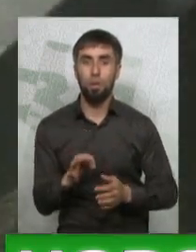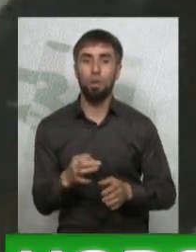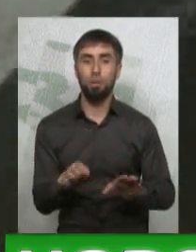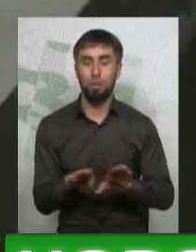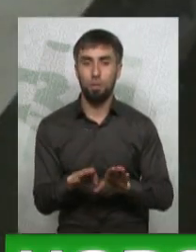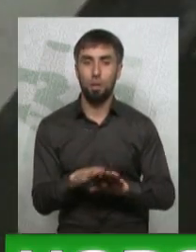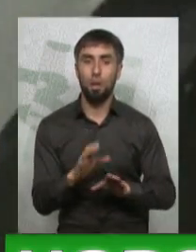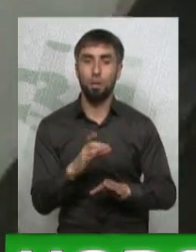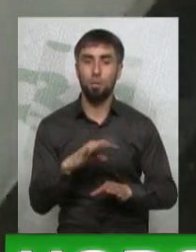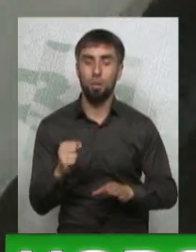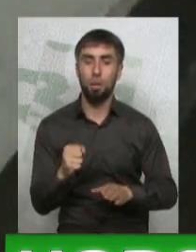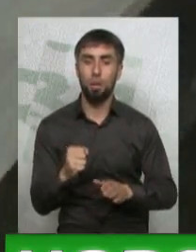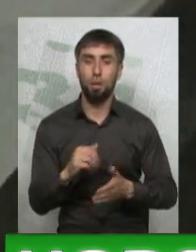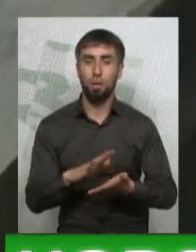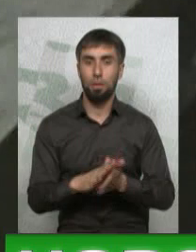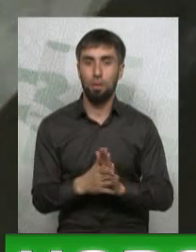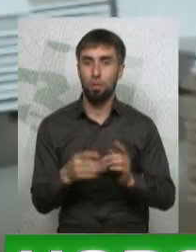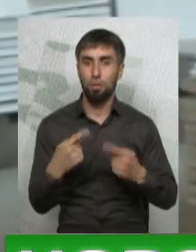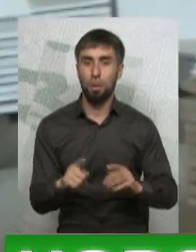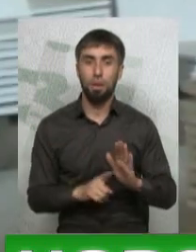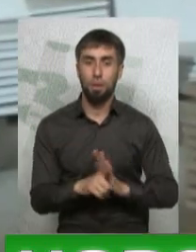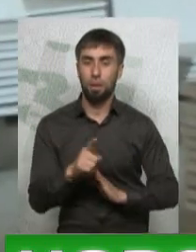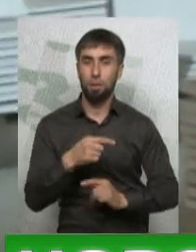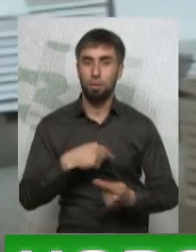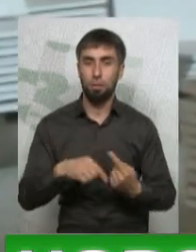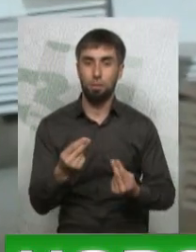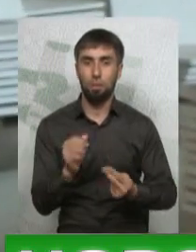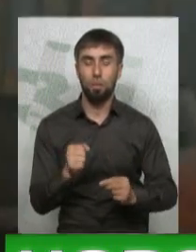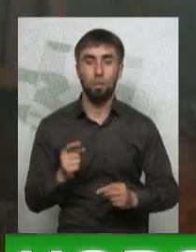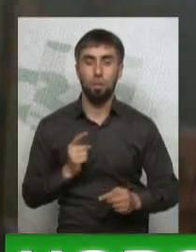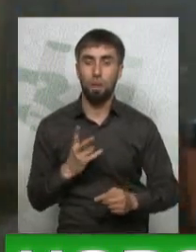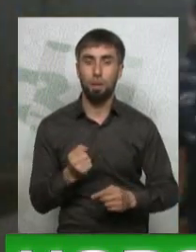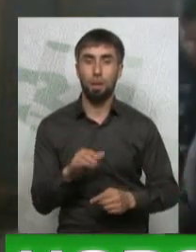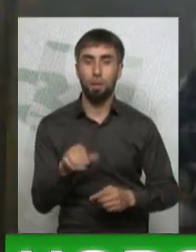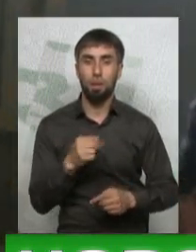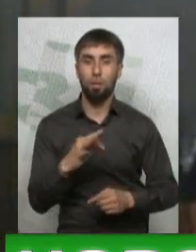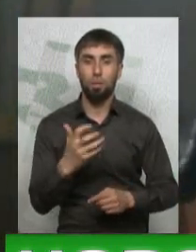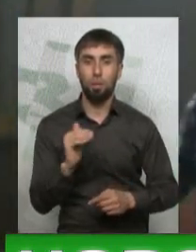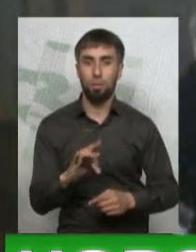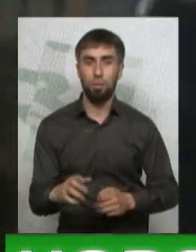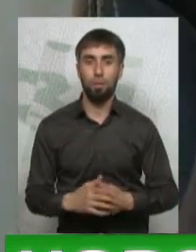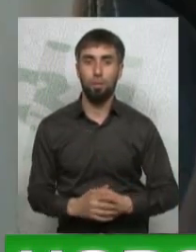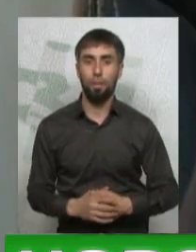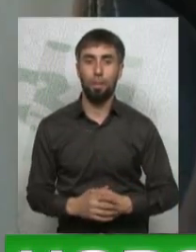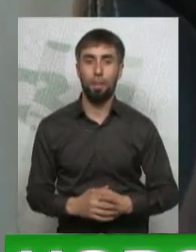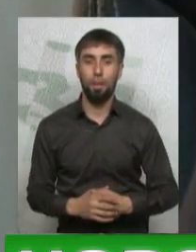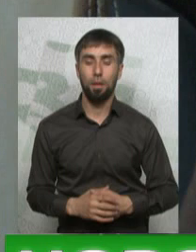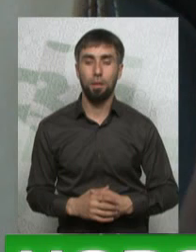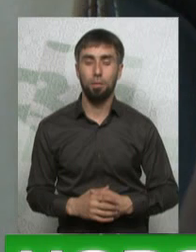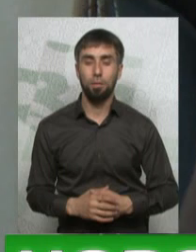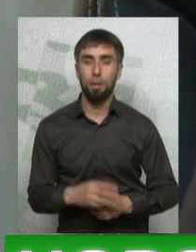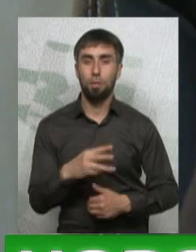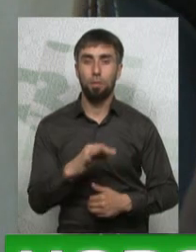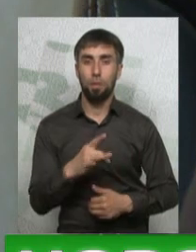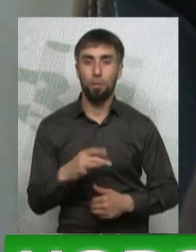аналогичны, а вот сумма сделки другая. Начинающий предприниматель может рассчитывать на займ до 500 тысяч рублей. По микрозаймам